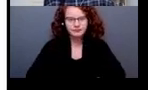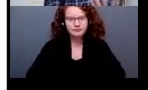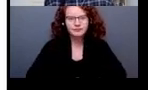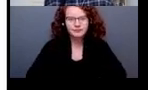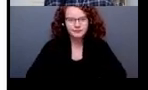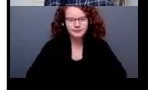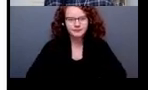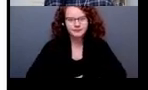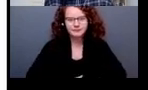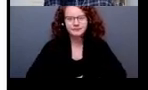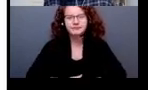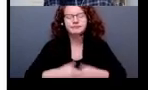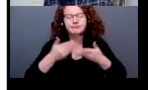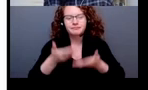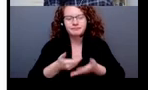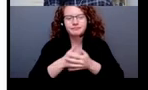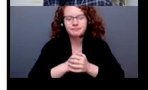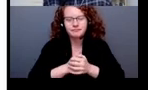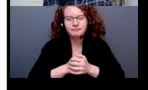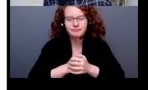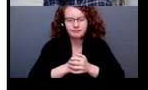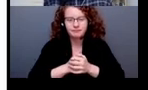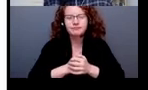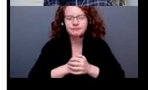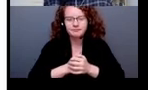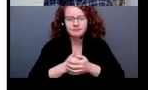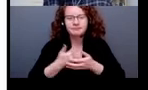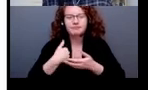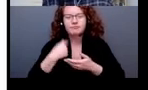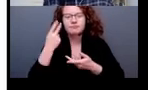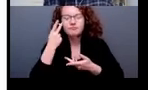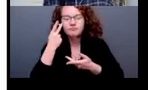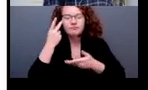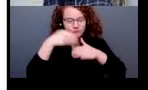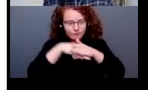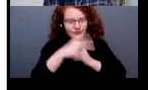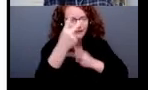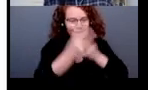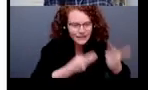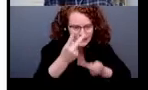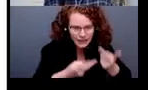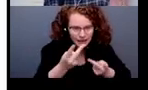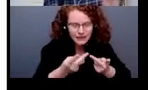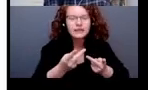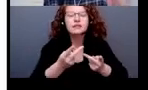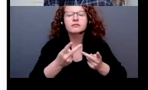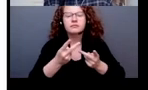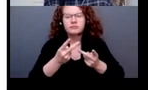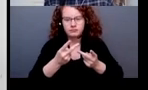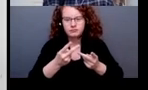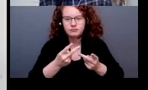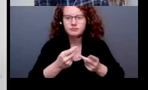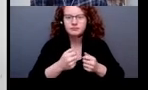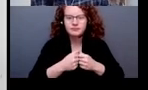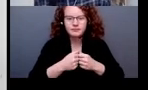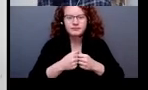dans cette idée, l'idée a été de visiter les différents espaces, identifier, donc Nicolas,